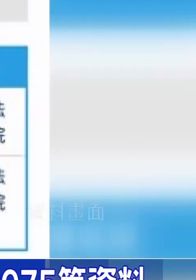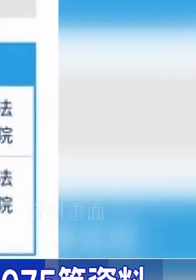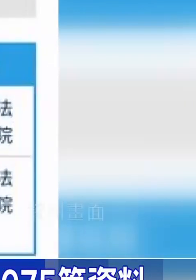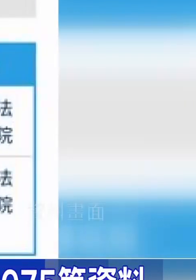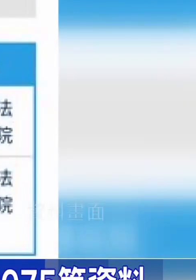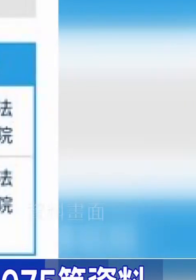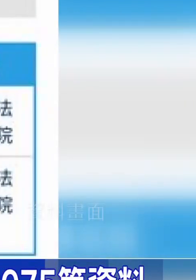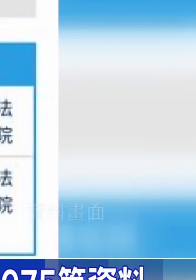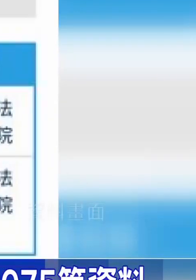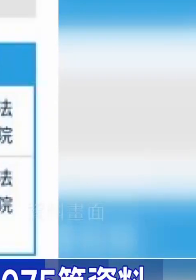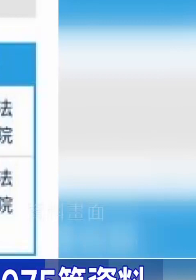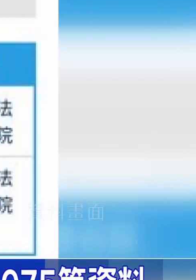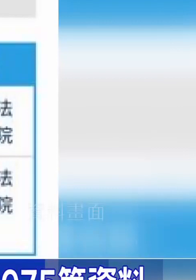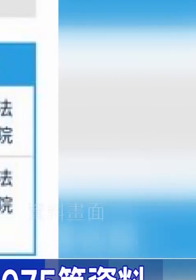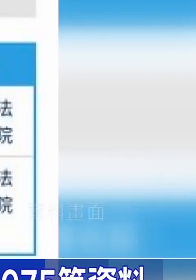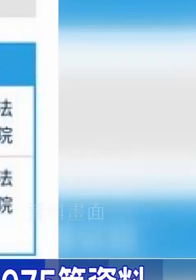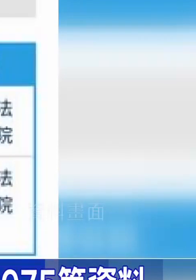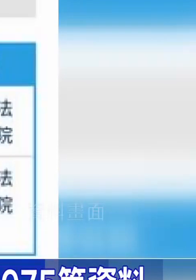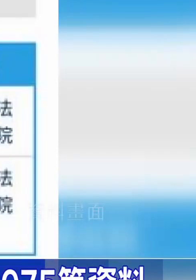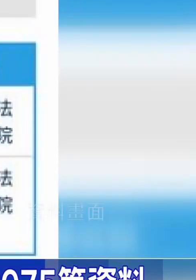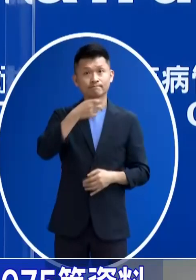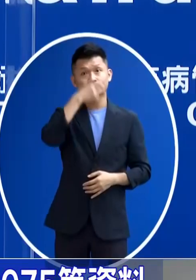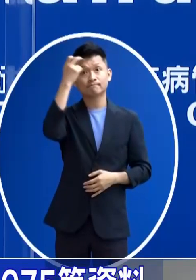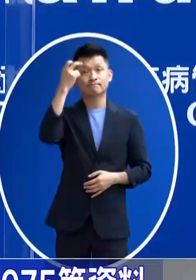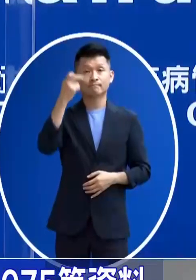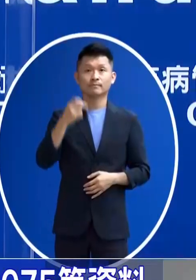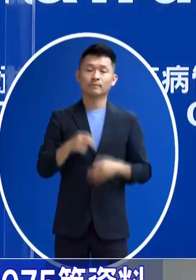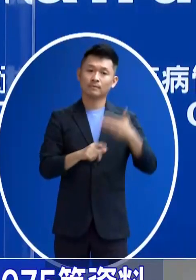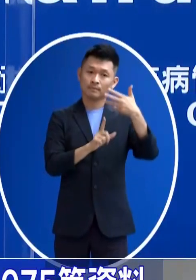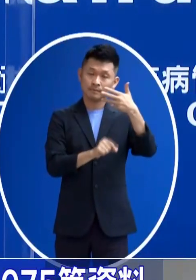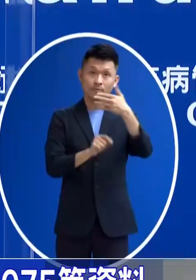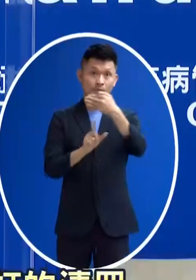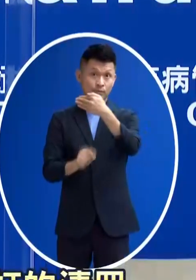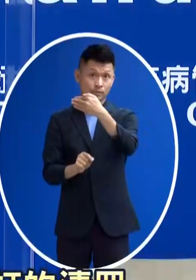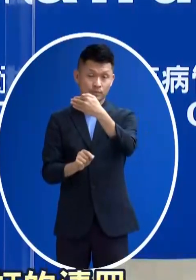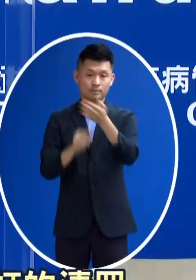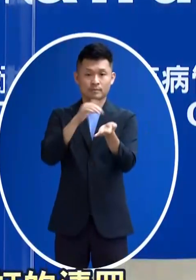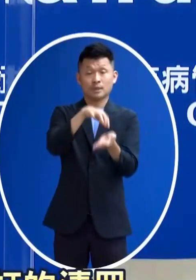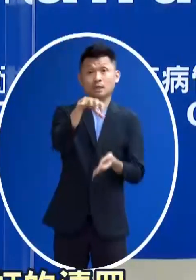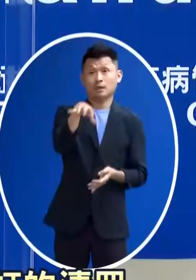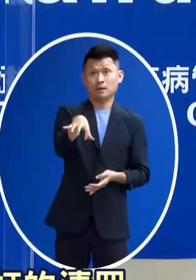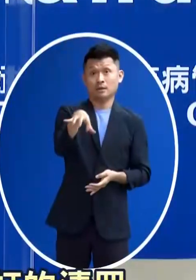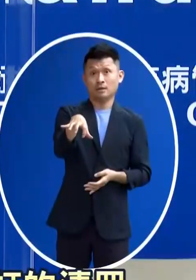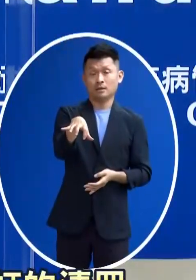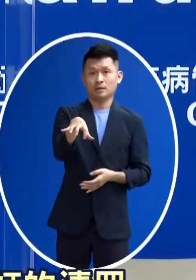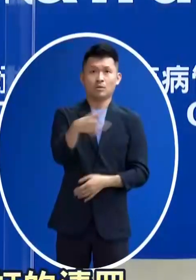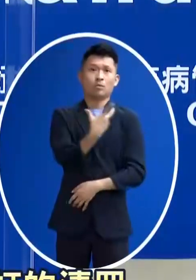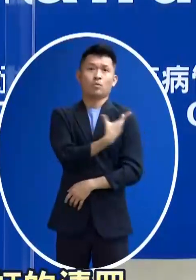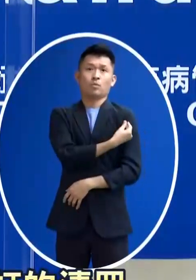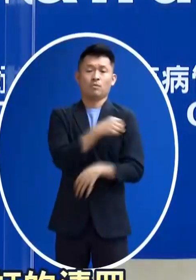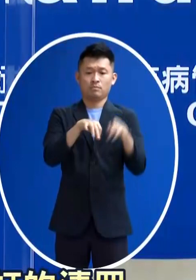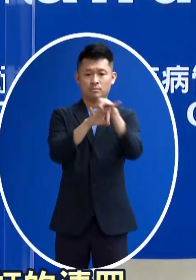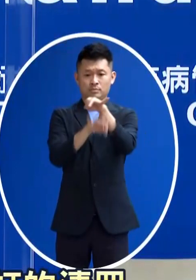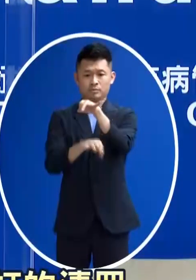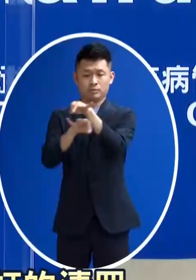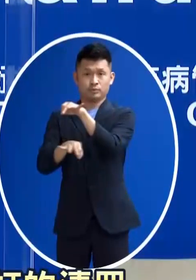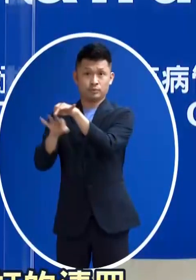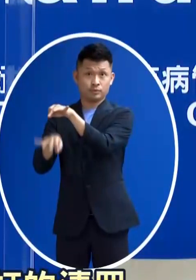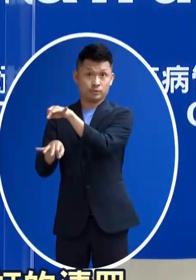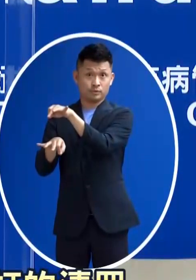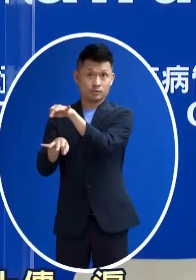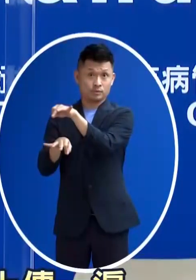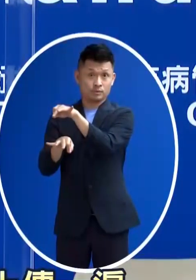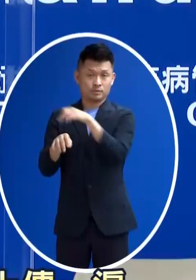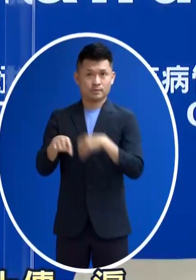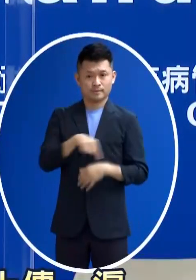原来是孕妇接种疫苗的国泰医院出了包。 8、9月，他们在他们医院的施打的清测，他们